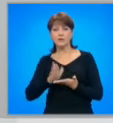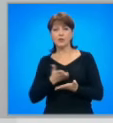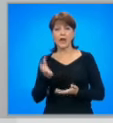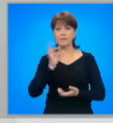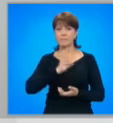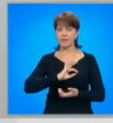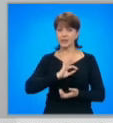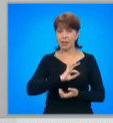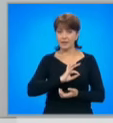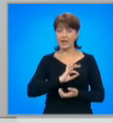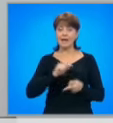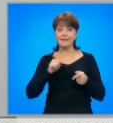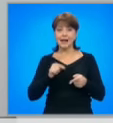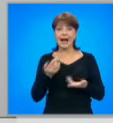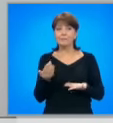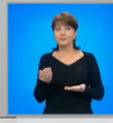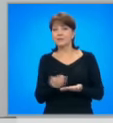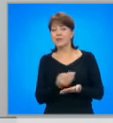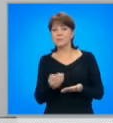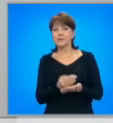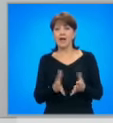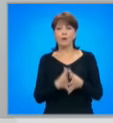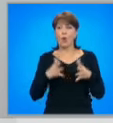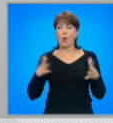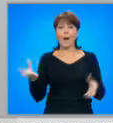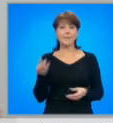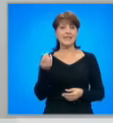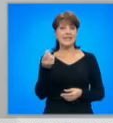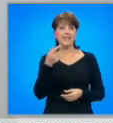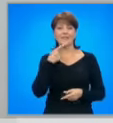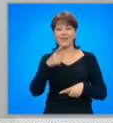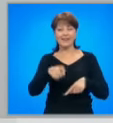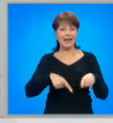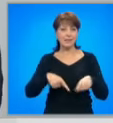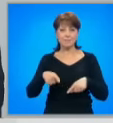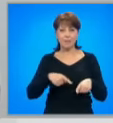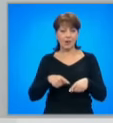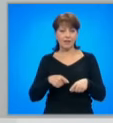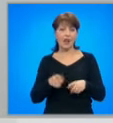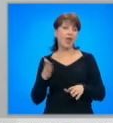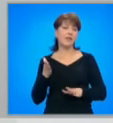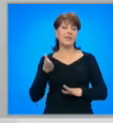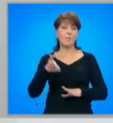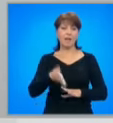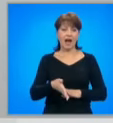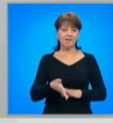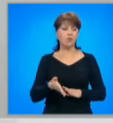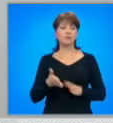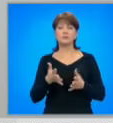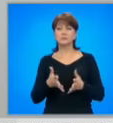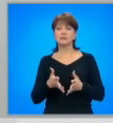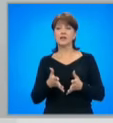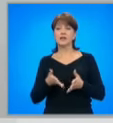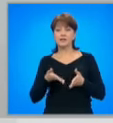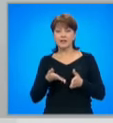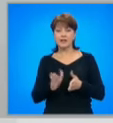се спестява огромни средства от транспорта, директно се спестява и време, се излиза директно